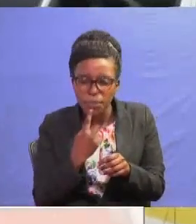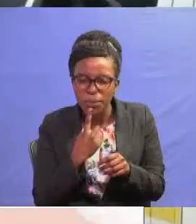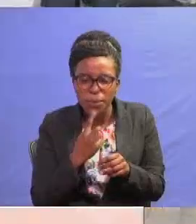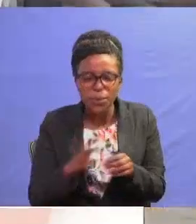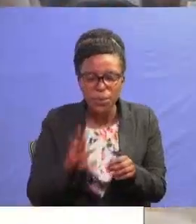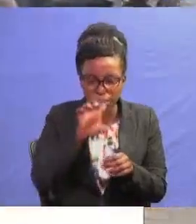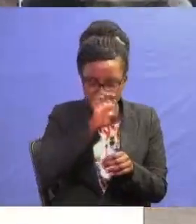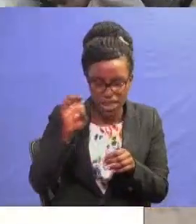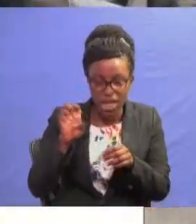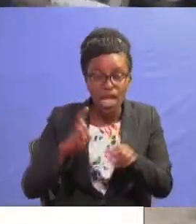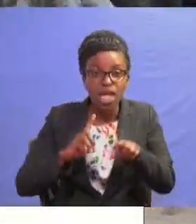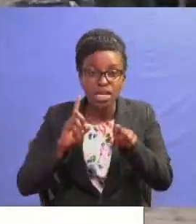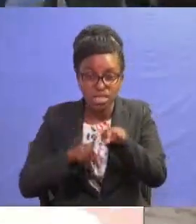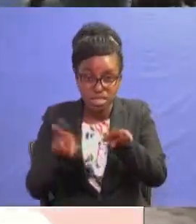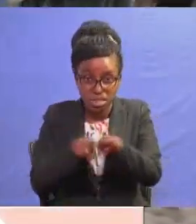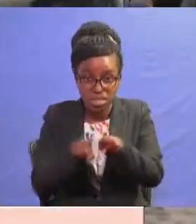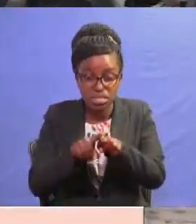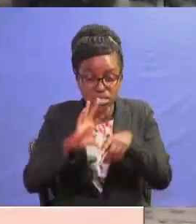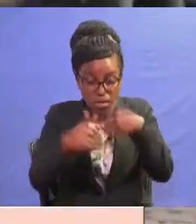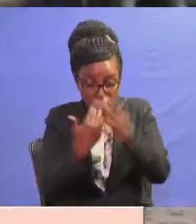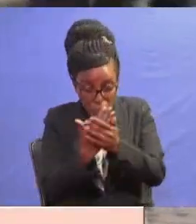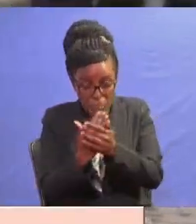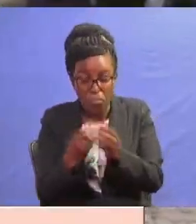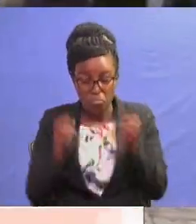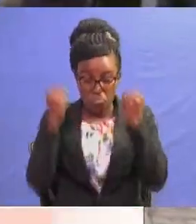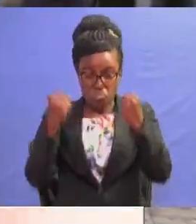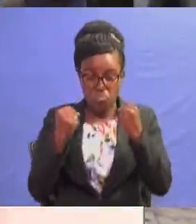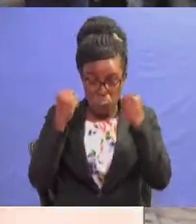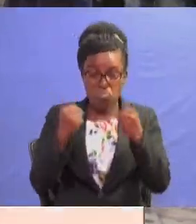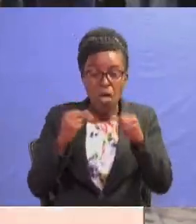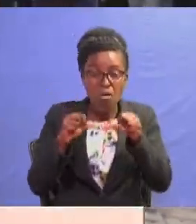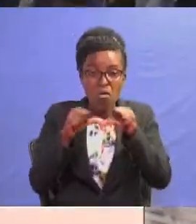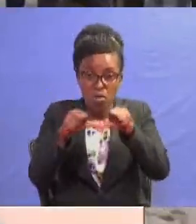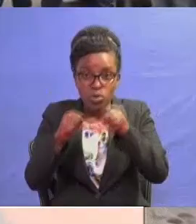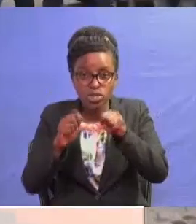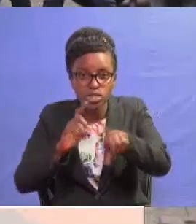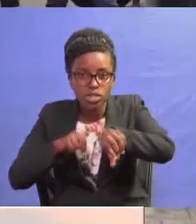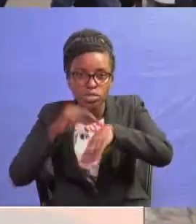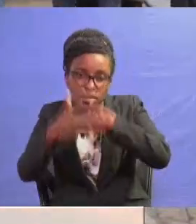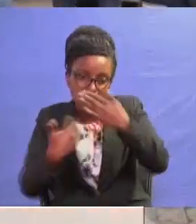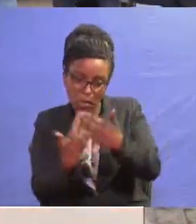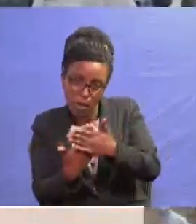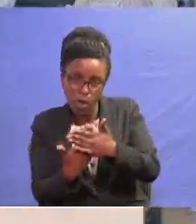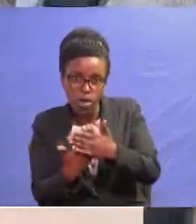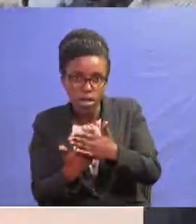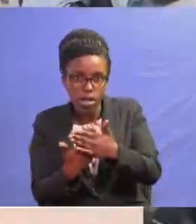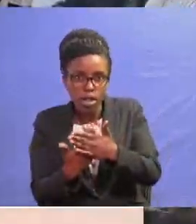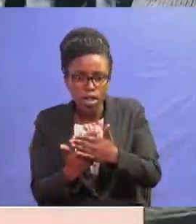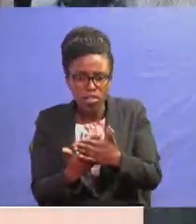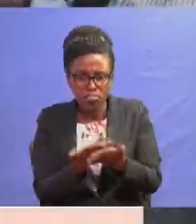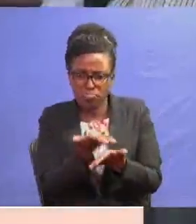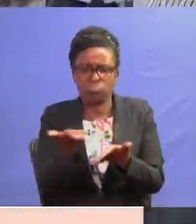wao wakidai mikataba ya kudumu. Walimu hawa wamefanya maandamano wakidai udhibitishaji wa ajira za mikataba ya